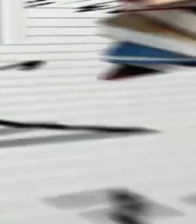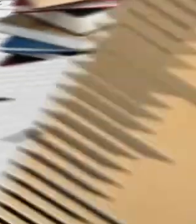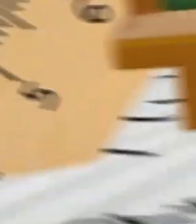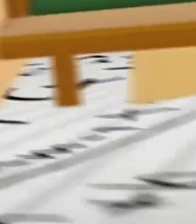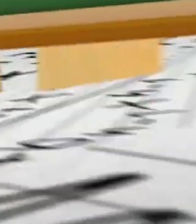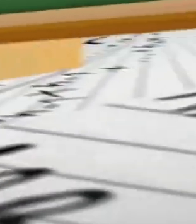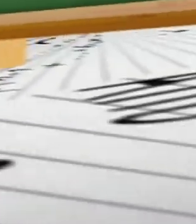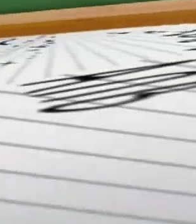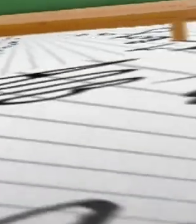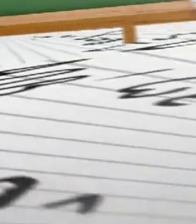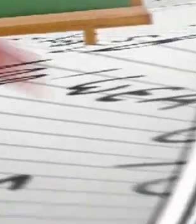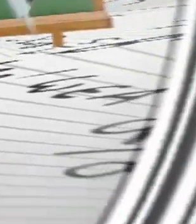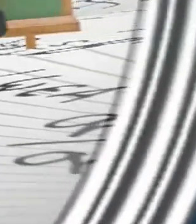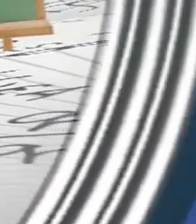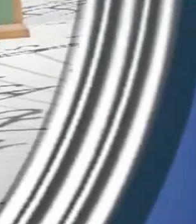Muzica